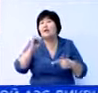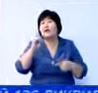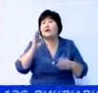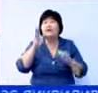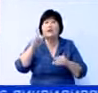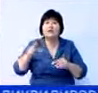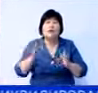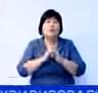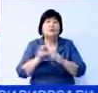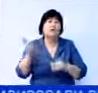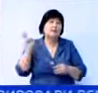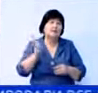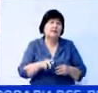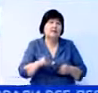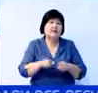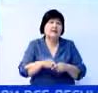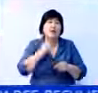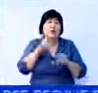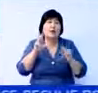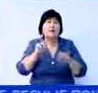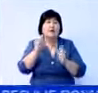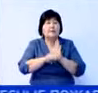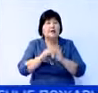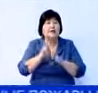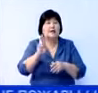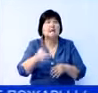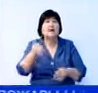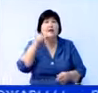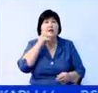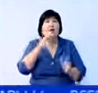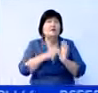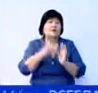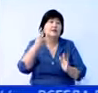просят при прибытии стран с неблагополучной эпидситуацией обратиться по телефону